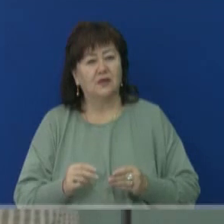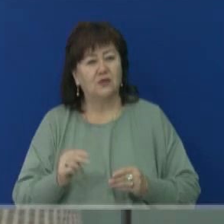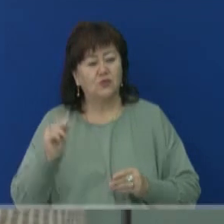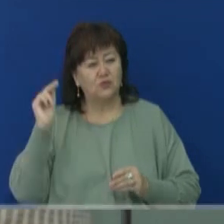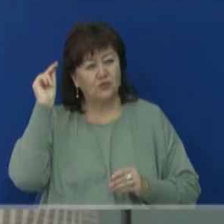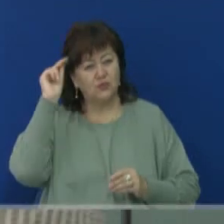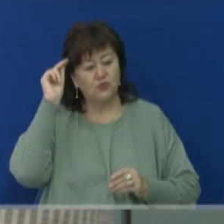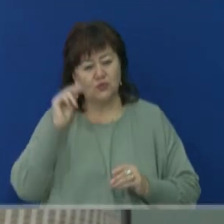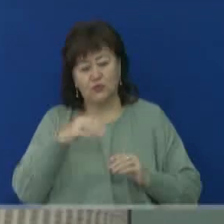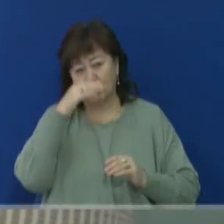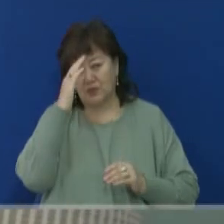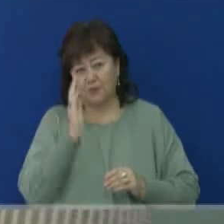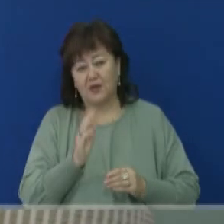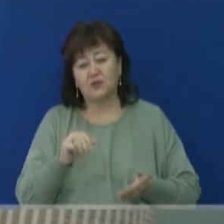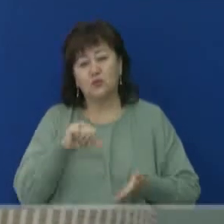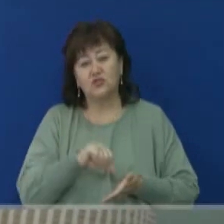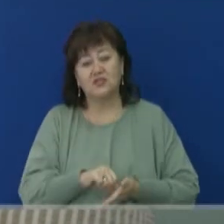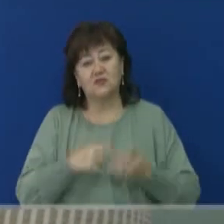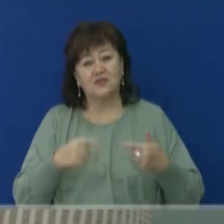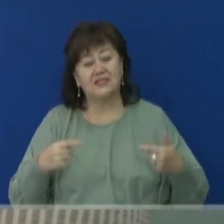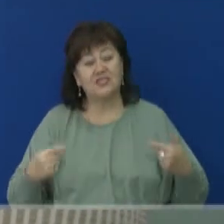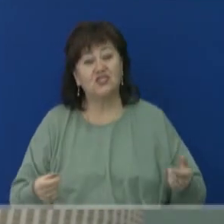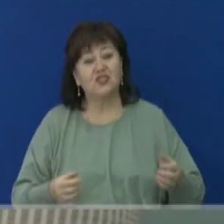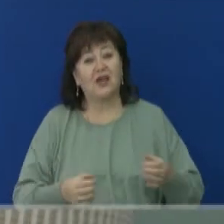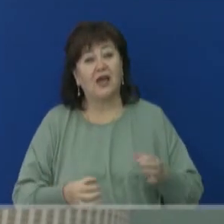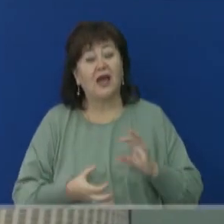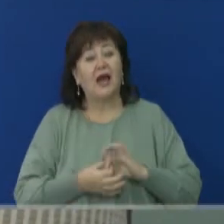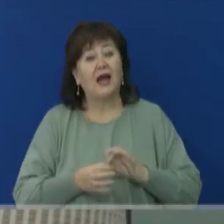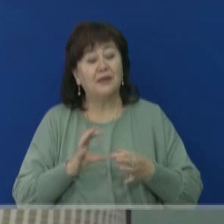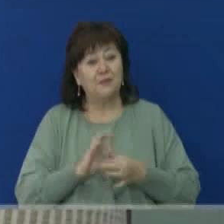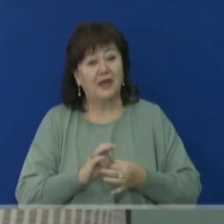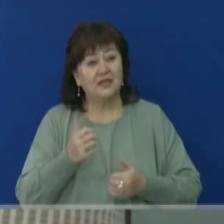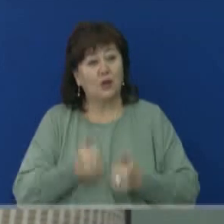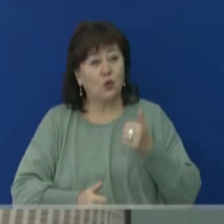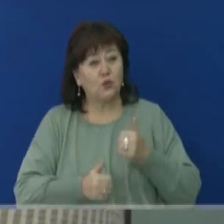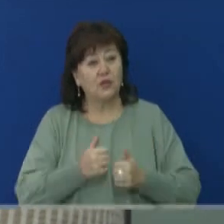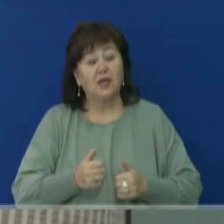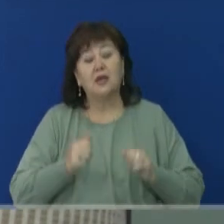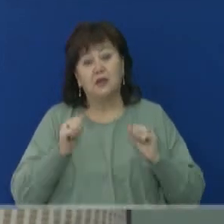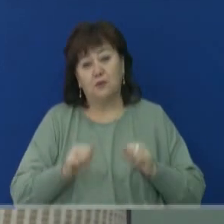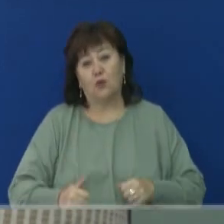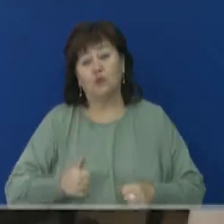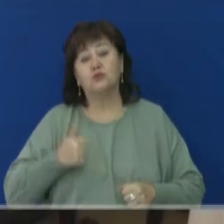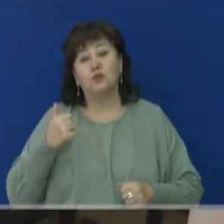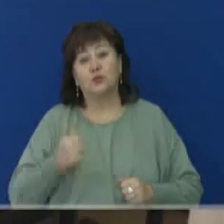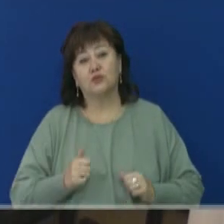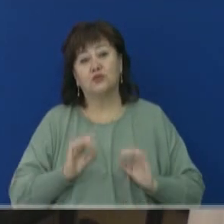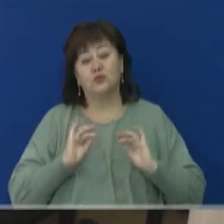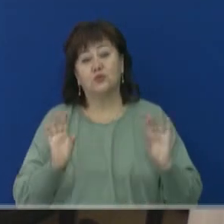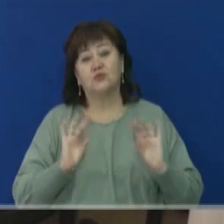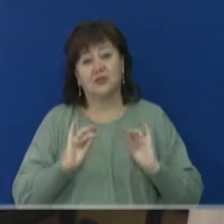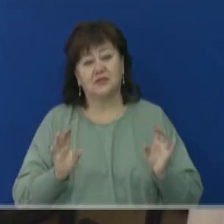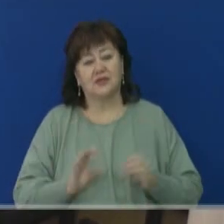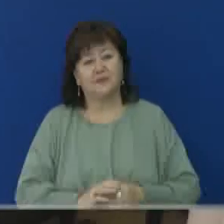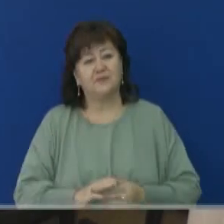бірге республикалық әртүрлі сайыстарға, олимпиадаларда жүлделі орындар алған мақтанышпен айтатын оқушыларым бар. Бүгінде